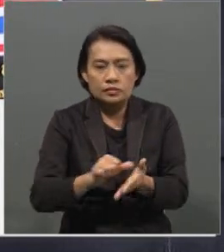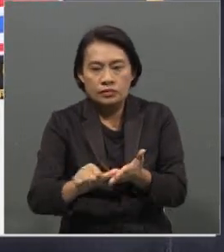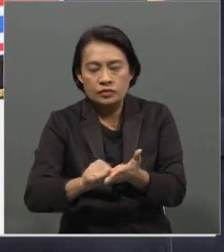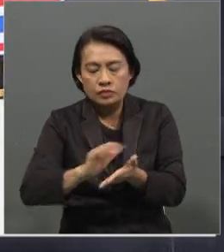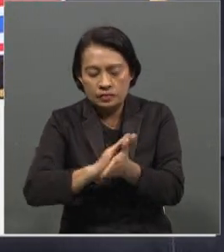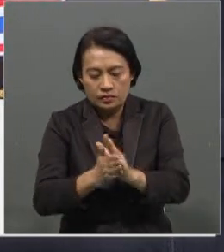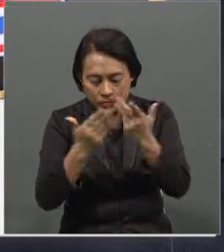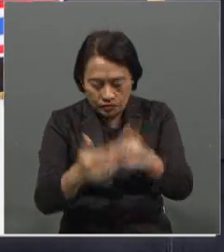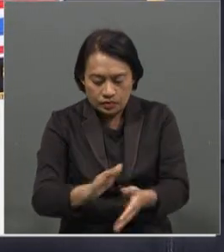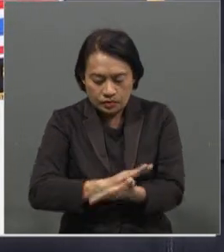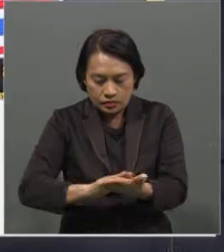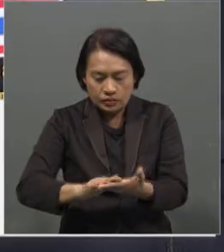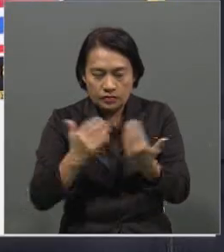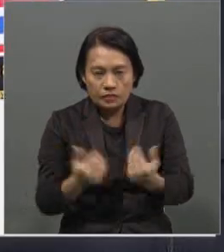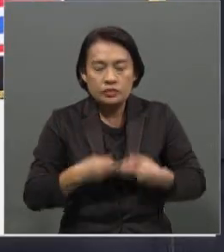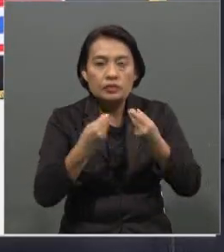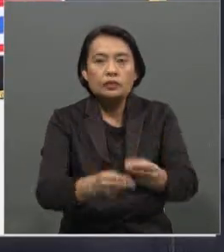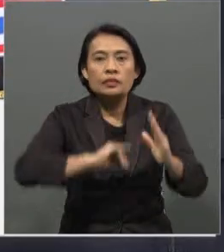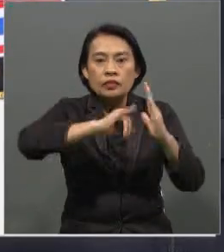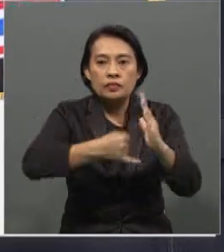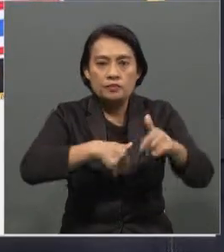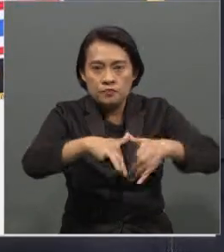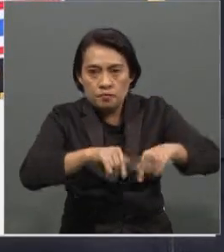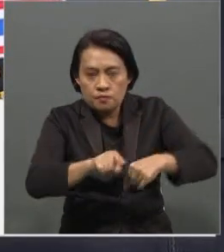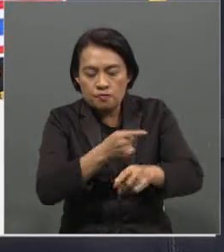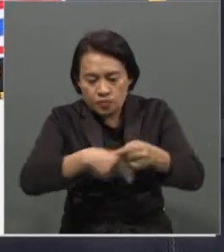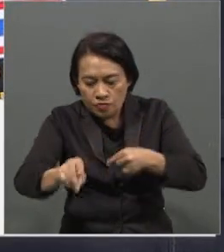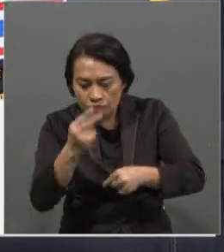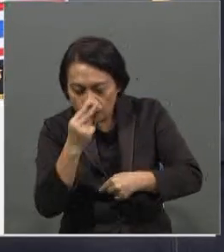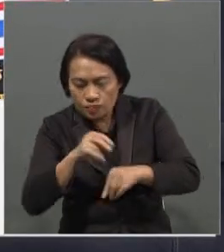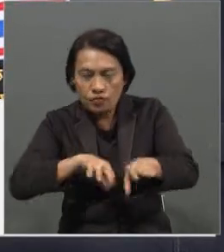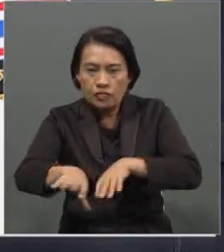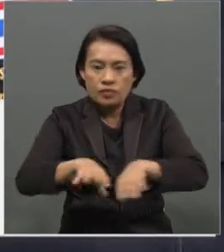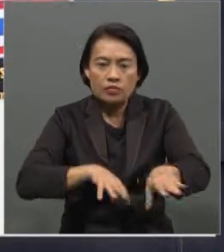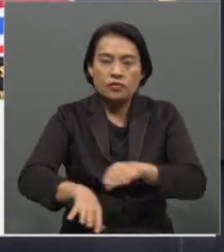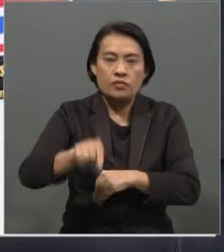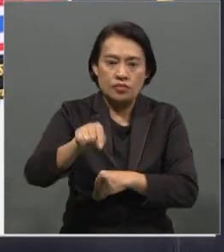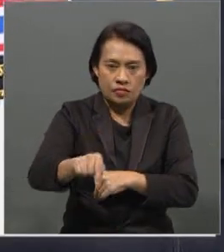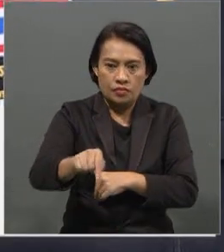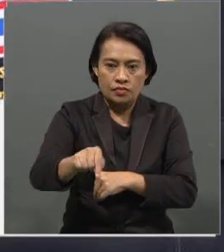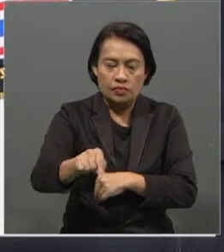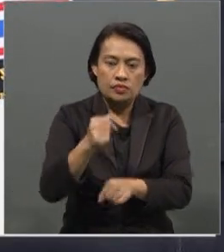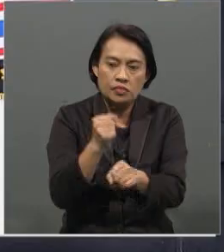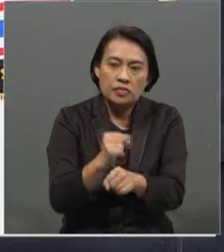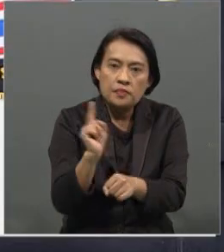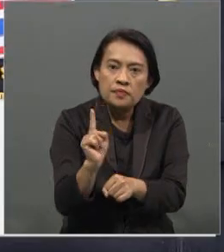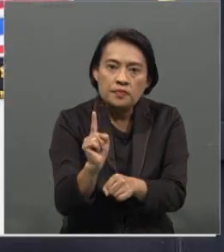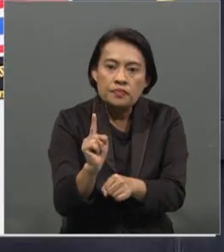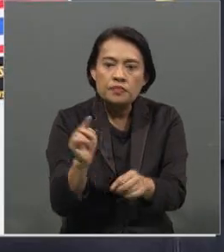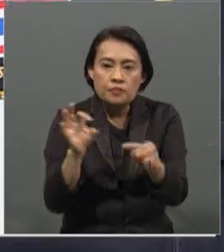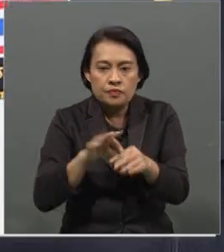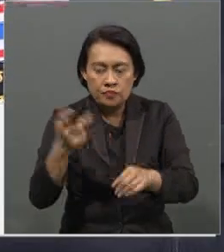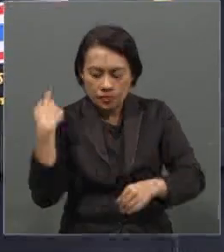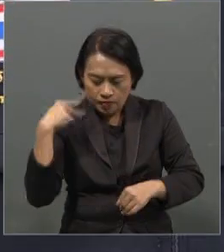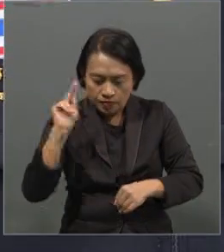จากนี้เนี่ยก็จะมอบให้จังหวัดกับท้องถิ่นเข้าไปดำเนินการเพื่อที่จะบริหารพื้นที่ตรงนี้ว่าจะทำอย่างไรถึงจะก่อให้เกิด